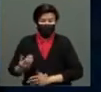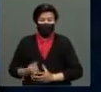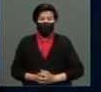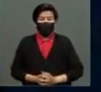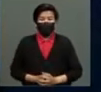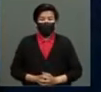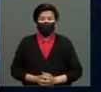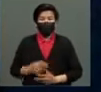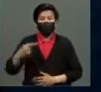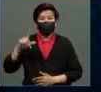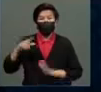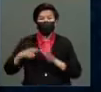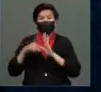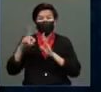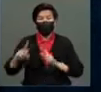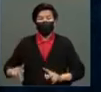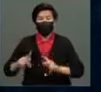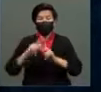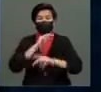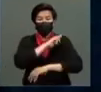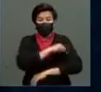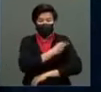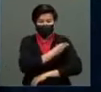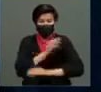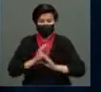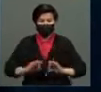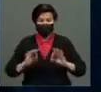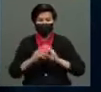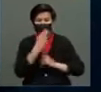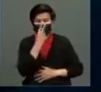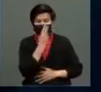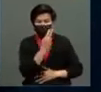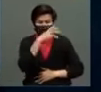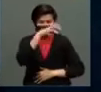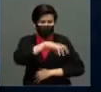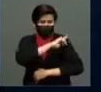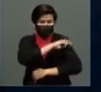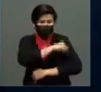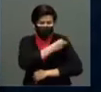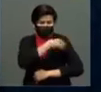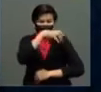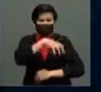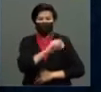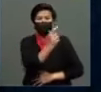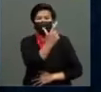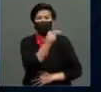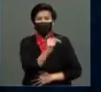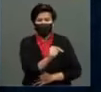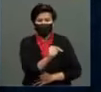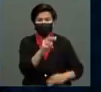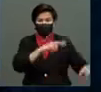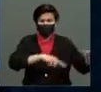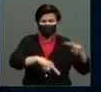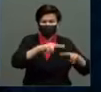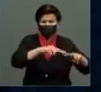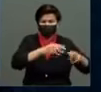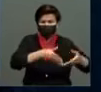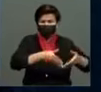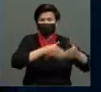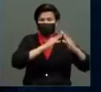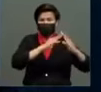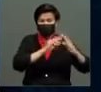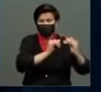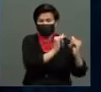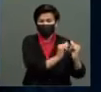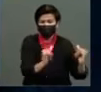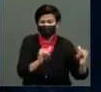านปลัดกระทรวงสาธารณสุขต้องไปดูโรงพยาบาลบุษราคำเดี๋ยวต่อจากนี้นะครับท่านปลัดกระทรวงสาธารณสุ